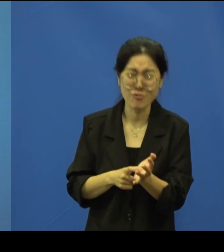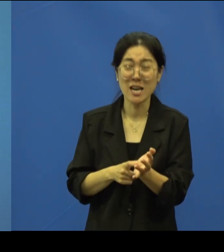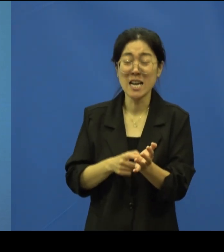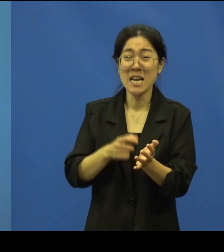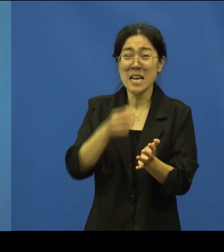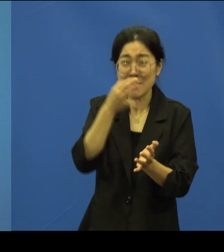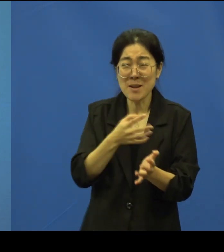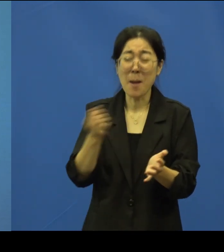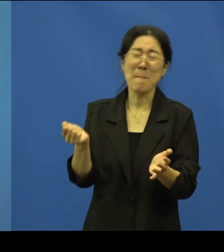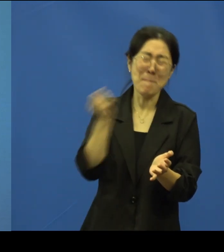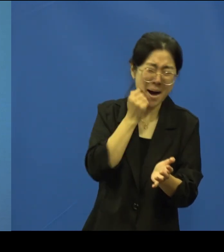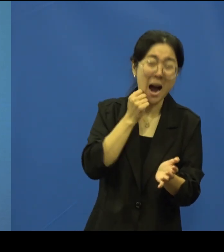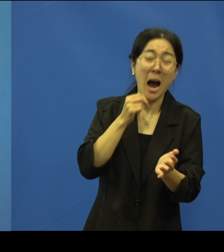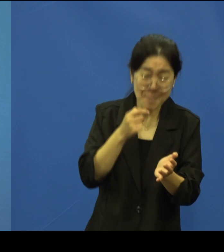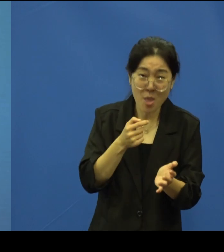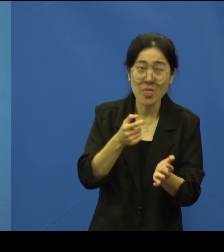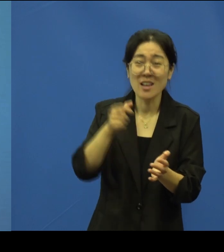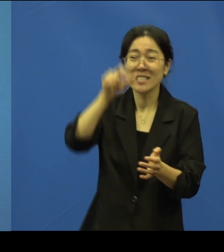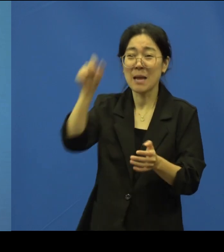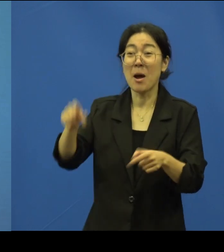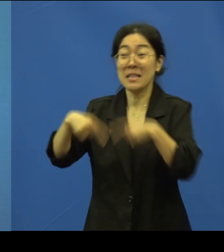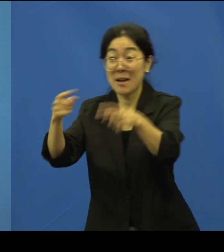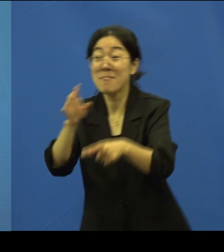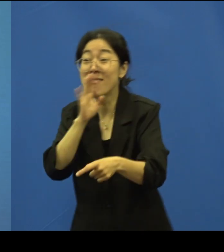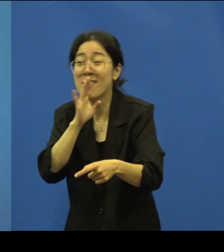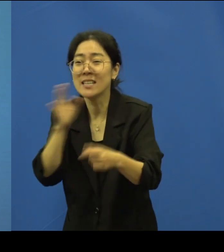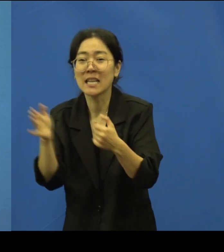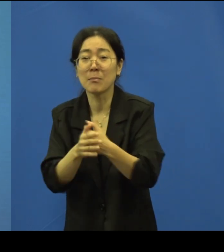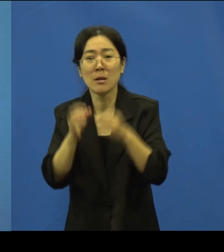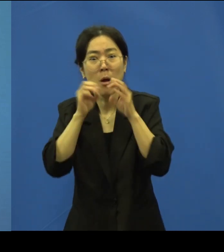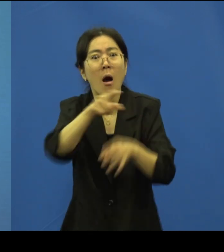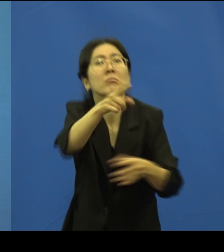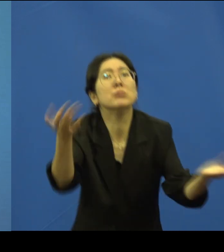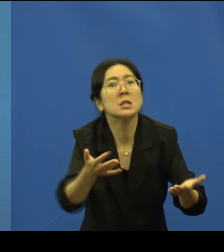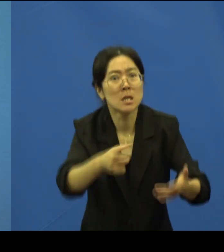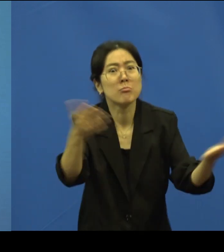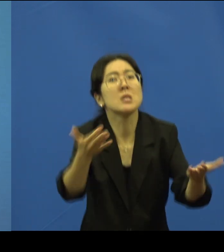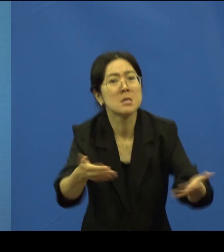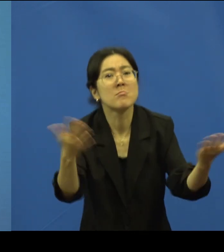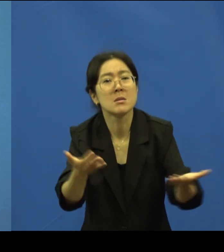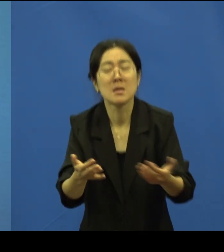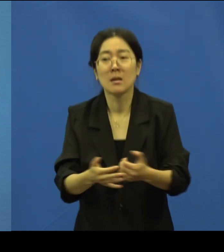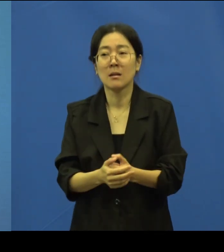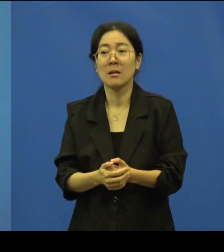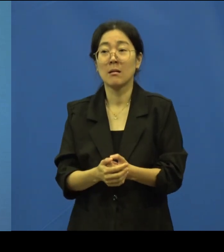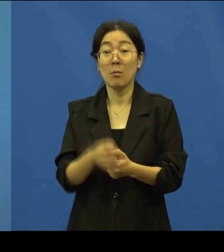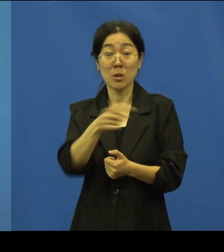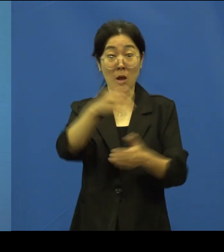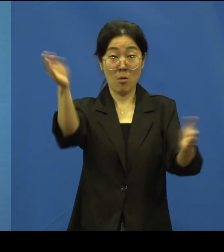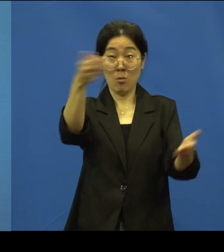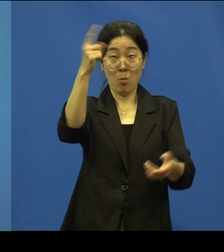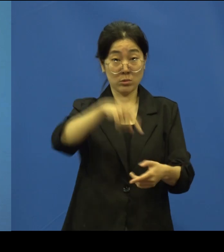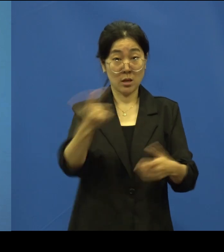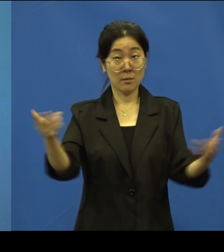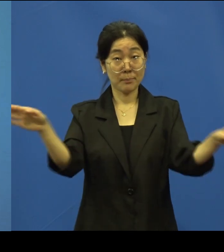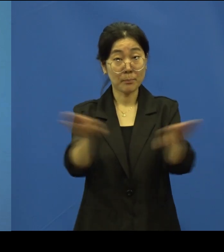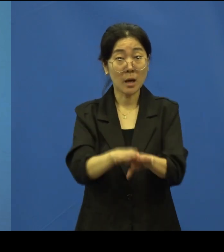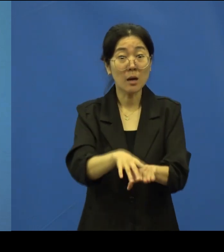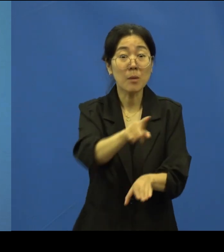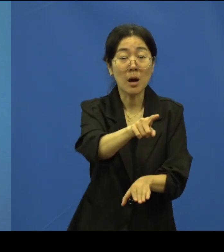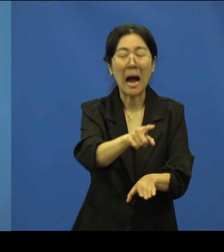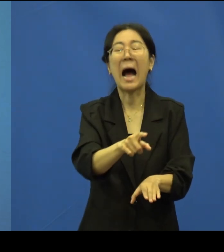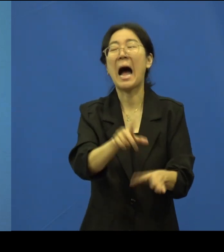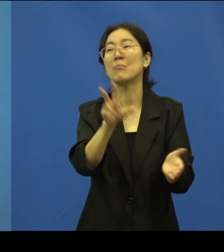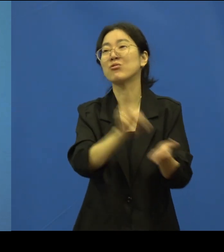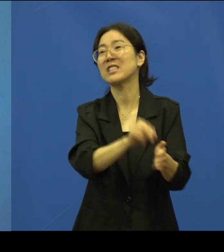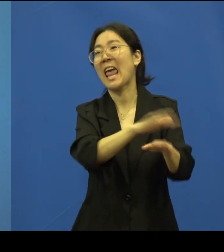열심히 또 새벽 기도 나오다가 또 안 나와요. 왜 그럴까요? 그 문제가 해결된 거예요. 그러다가 또 나와요. 또